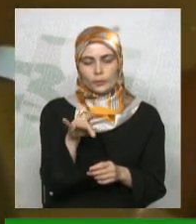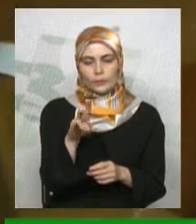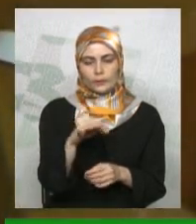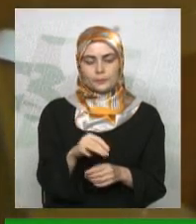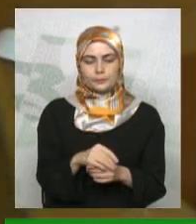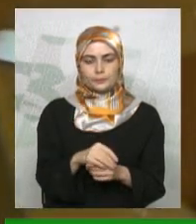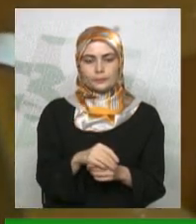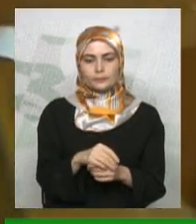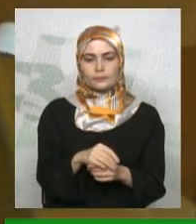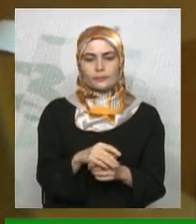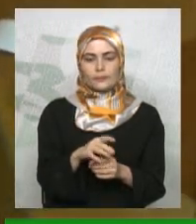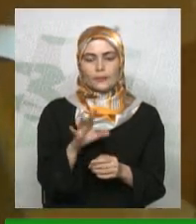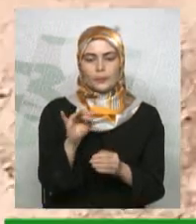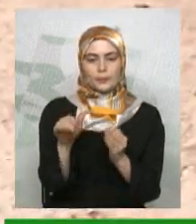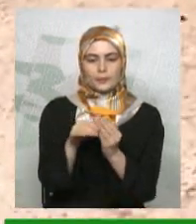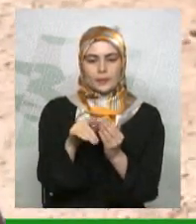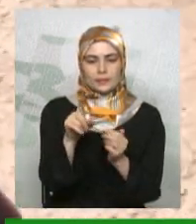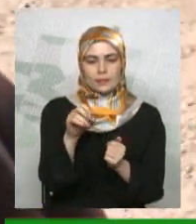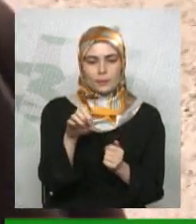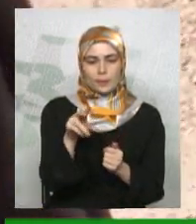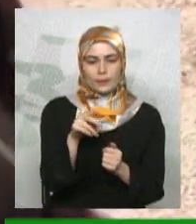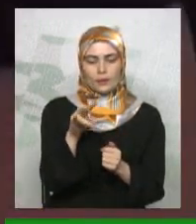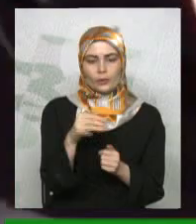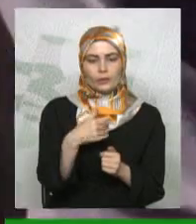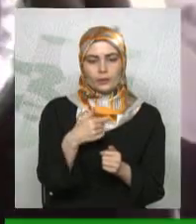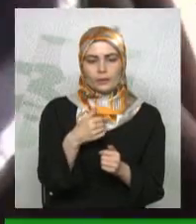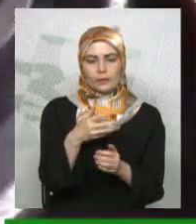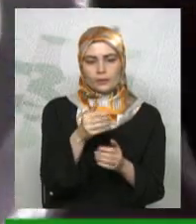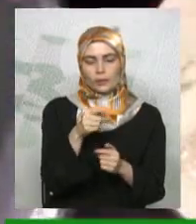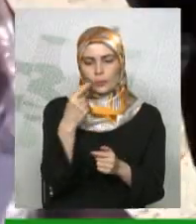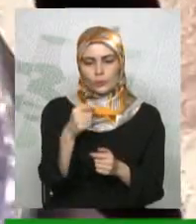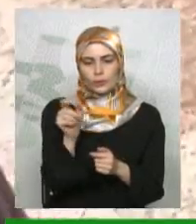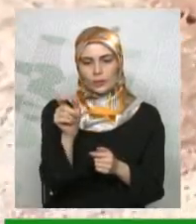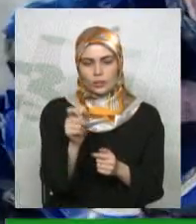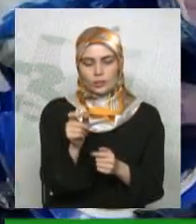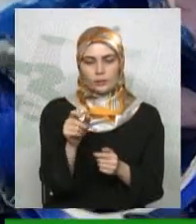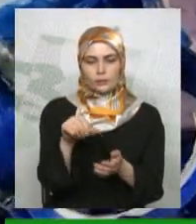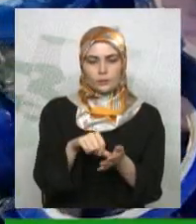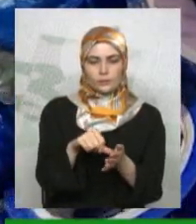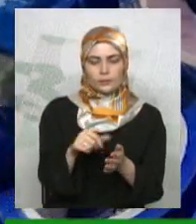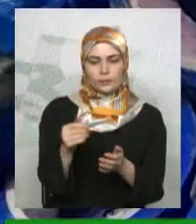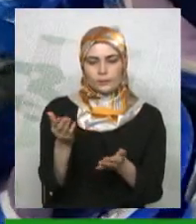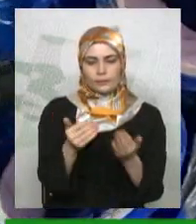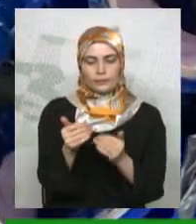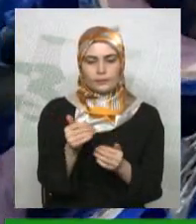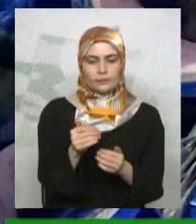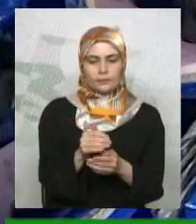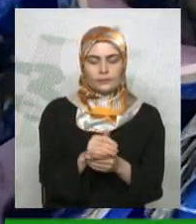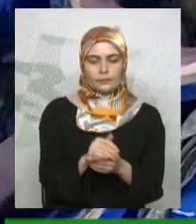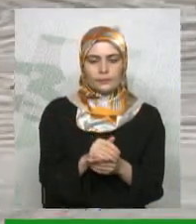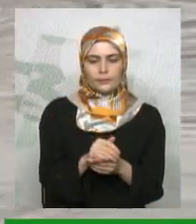содействии коллективного Запада они пытаются вовлекать в преступную деятельность российских граждан и лиц посредством интернет-ресурсов. Роскомнадзором